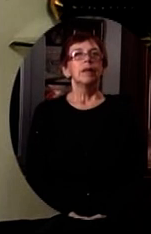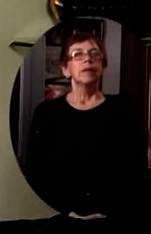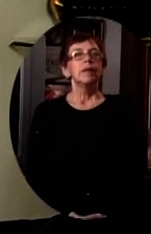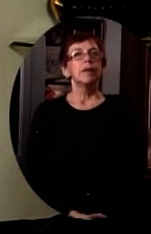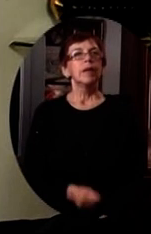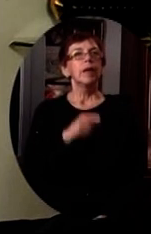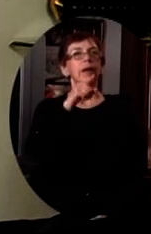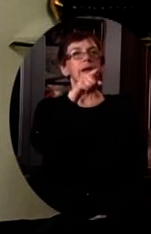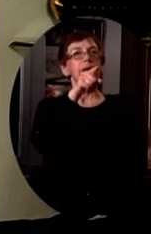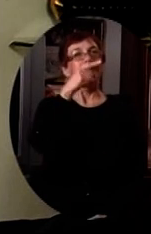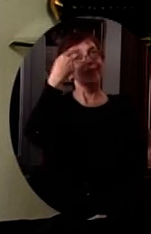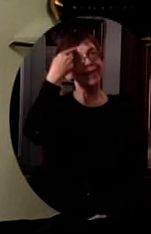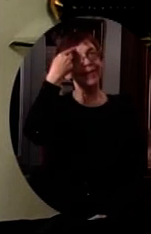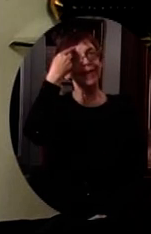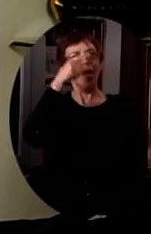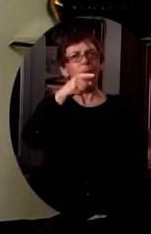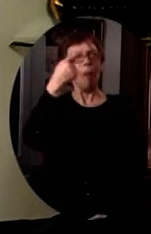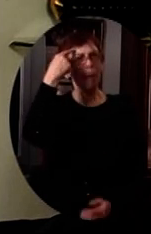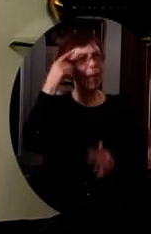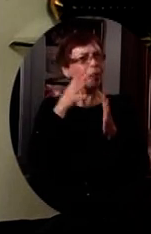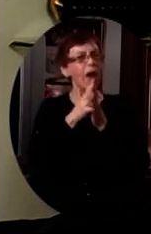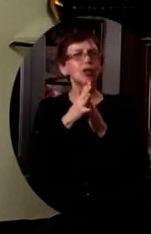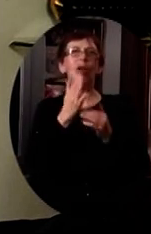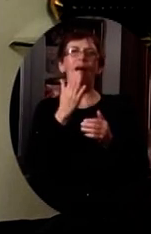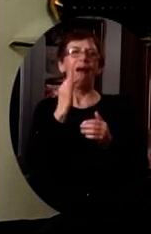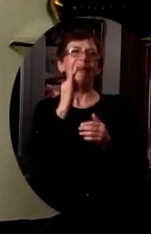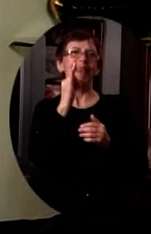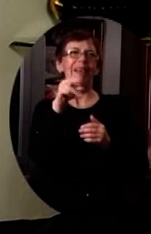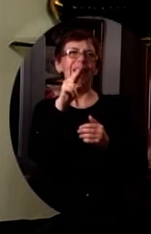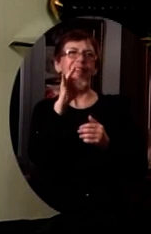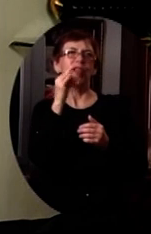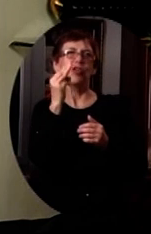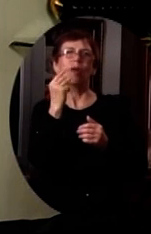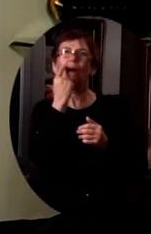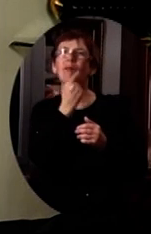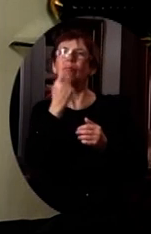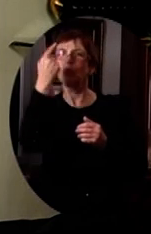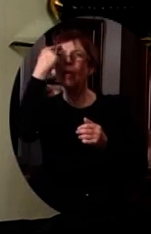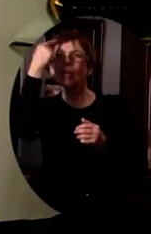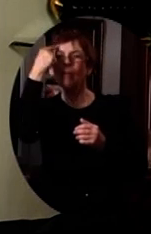ואת ידעת גם, זאת אומרת, את הבנת יידיש? ידעת לקרוא שפתיים ביידיש?